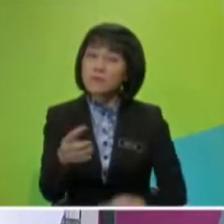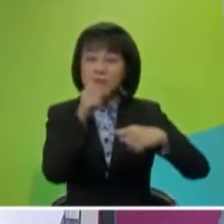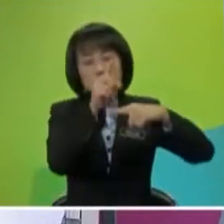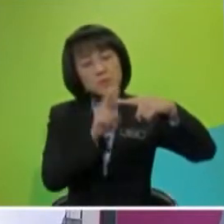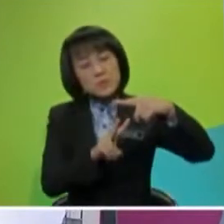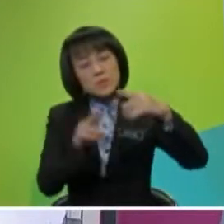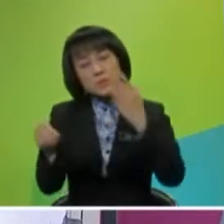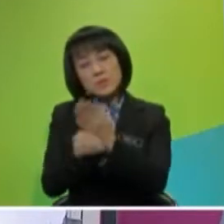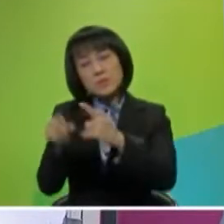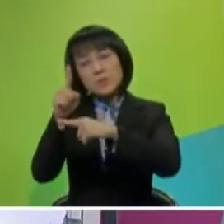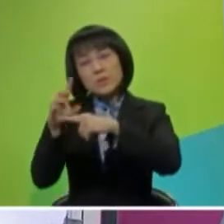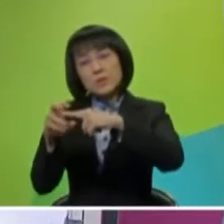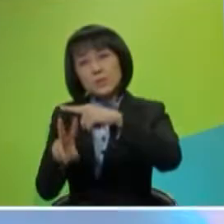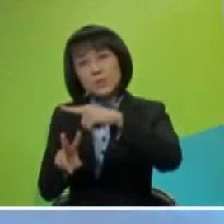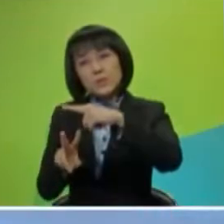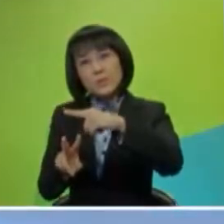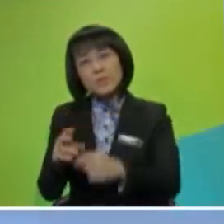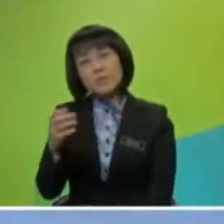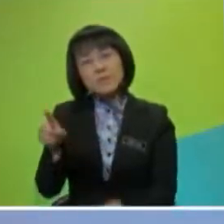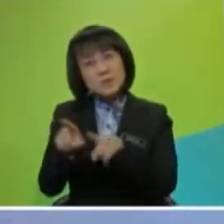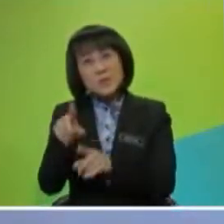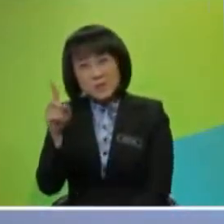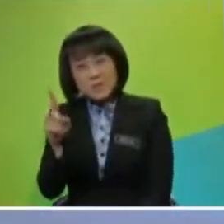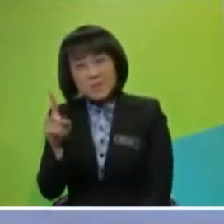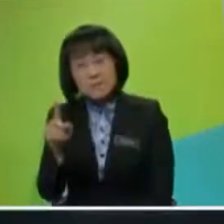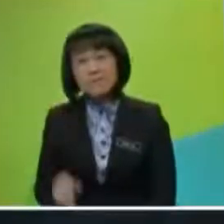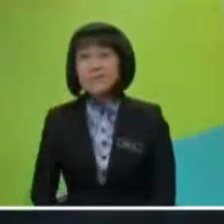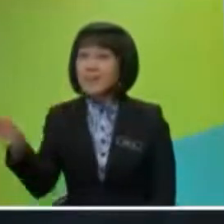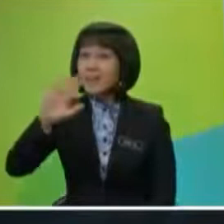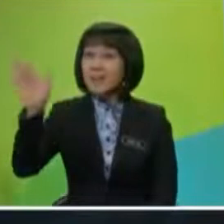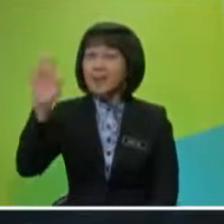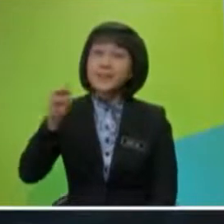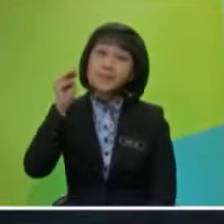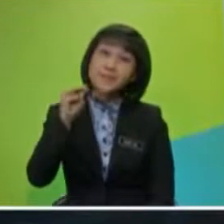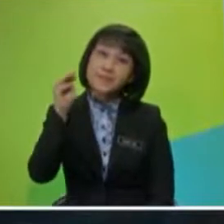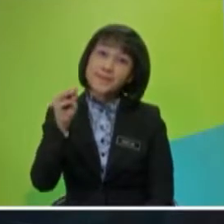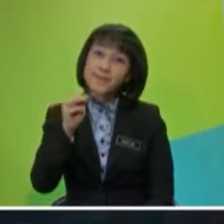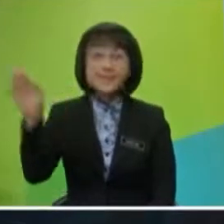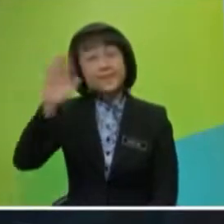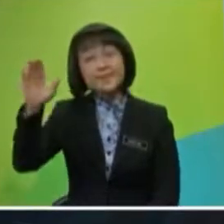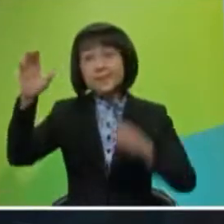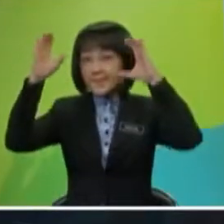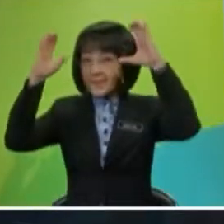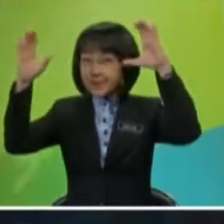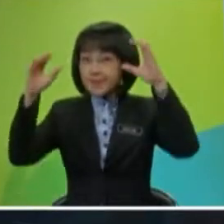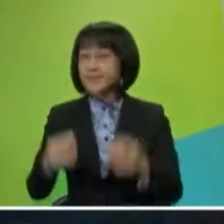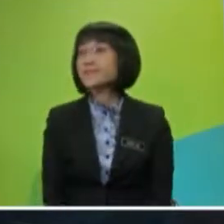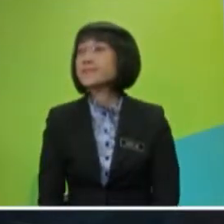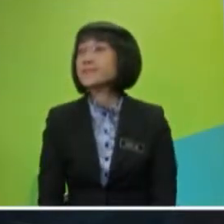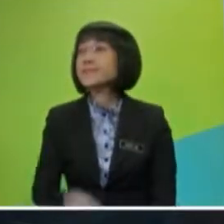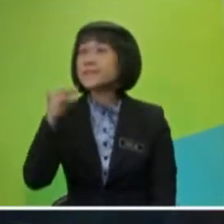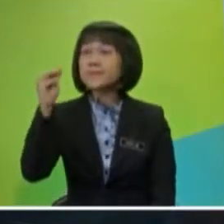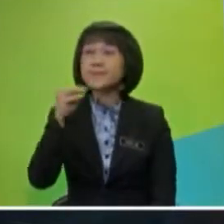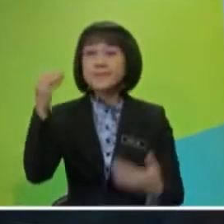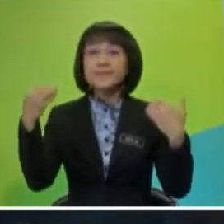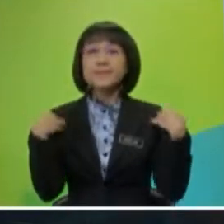1/2, 1/2 bersamaan dengan 1 ke? Hai Mira. Hai cikgu. Hai. Cikgu. Yeah. Mira ada satu soalan nak tanya cikgu